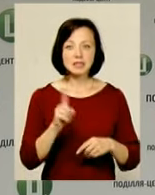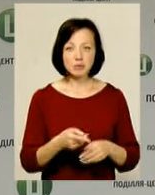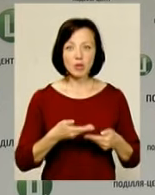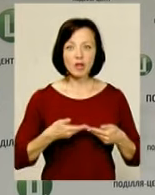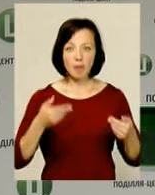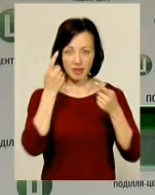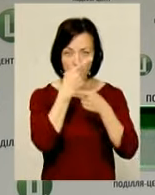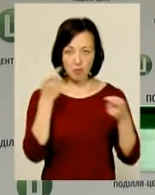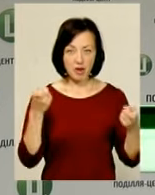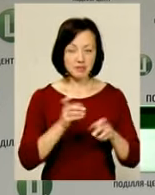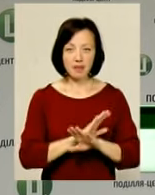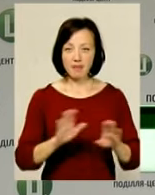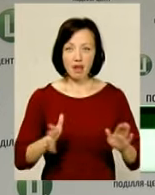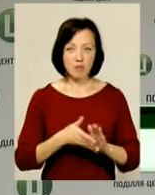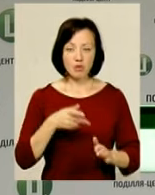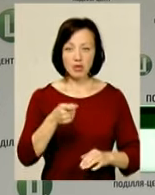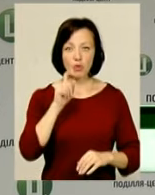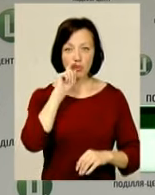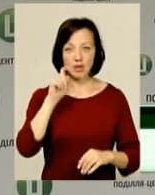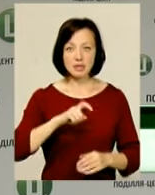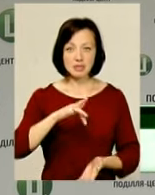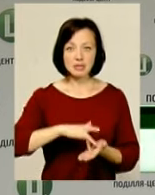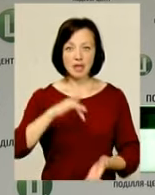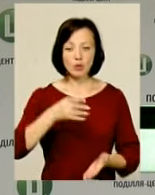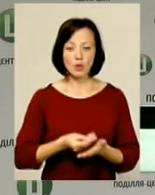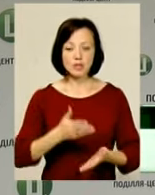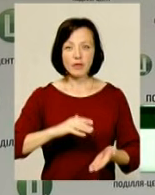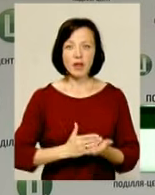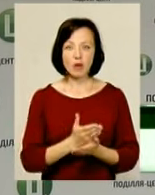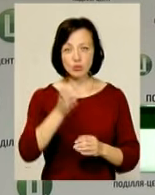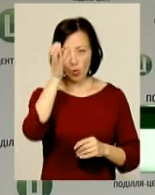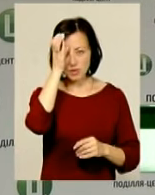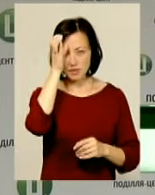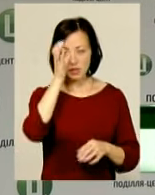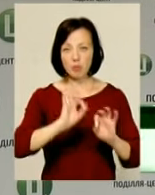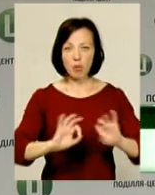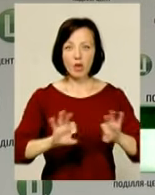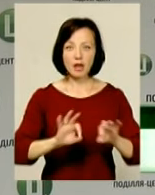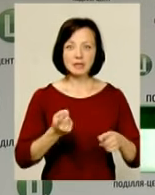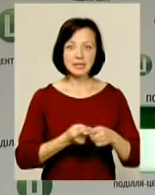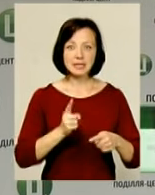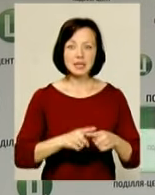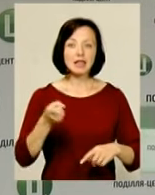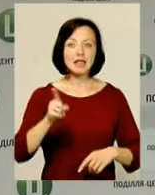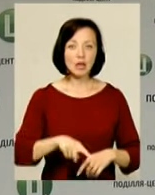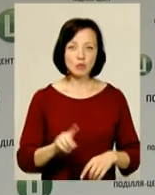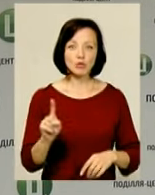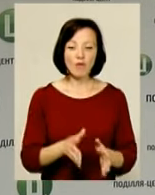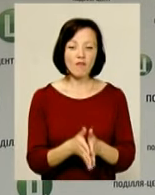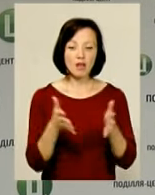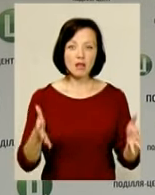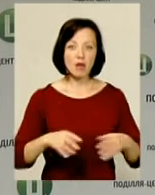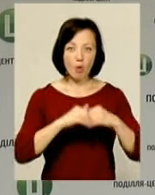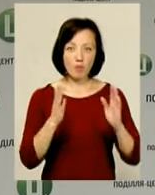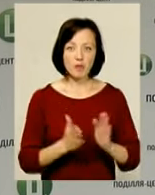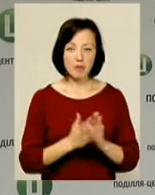інформацію не подає Український центр оцінювання якості освіти. Пояснюють вони це тим, що великий об'єм